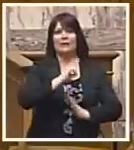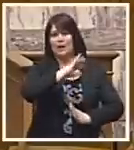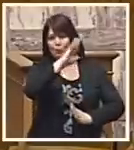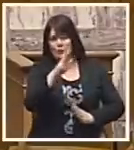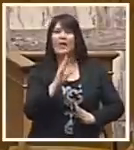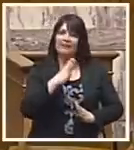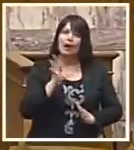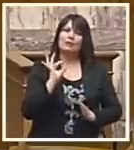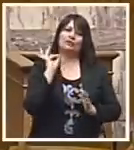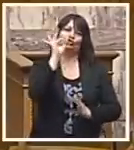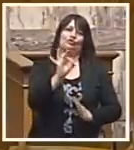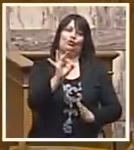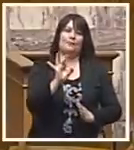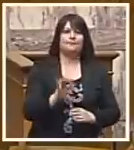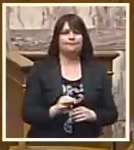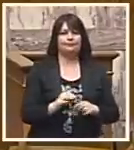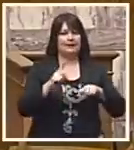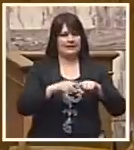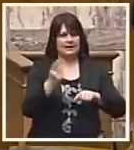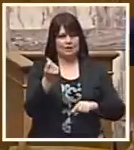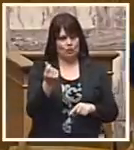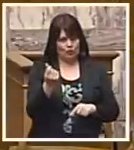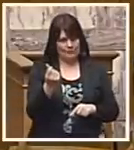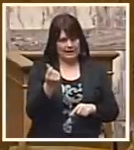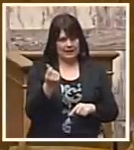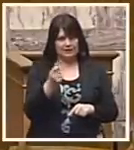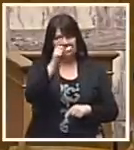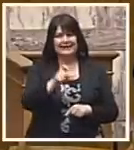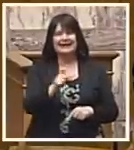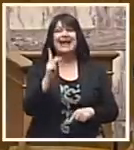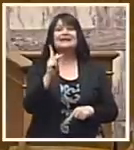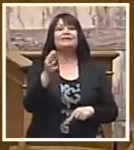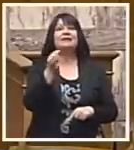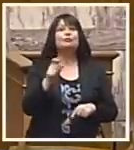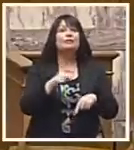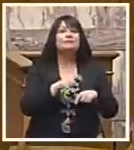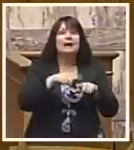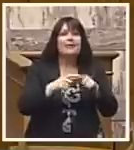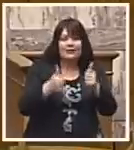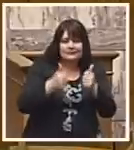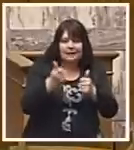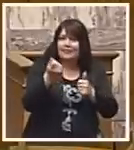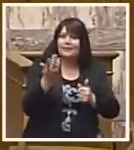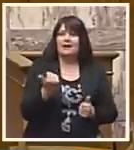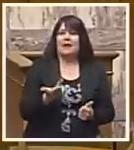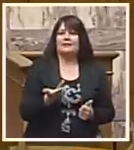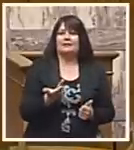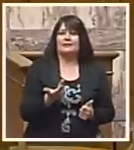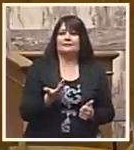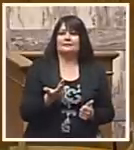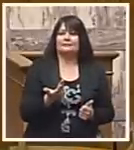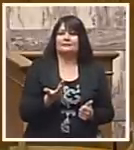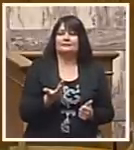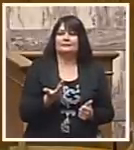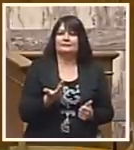Και σε μια οικονομία όπως είναι η δικιά μας, το είπε και ο κ. Καρατζαφέρης, μη ανταγωνιστική, ξέρετε τι θα βοηθήσει? Τις